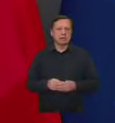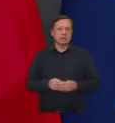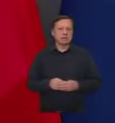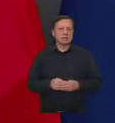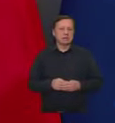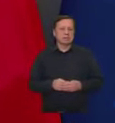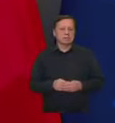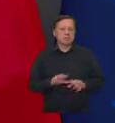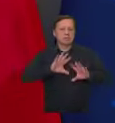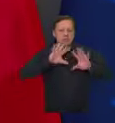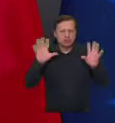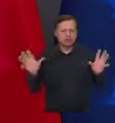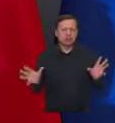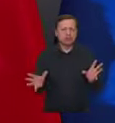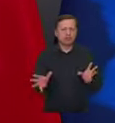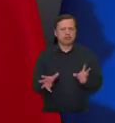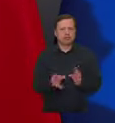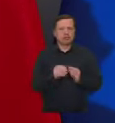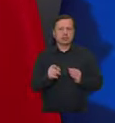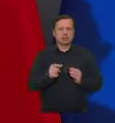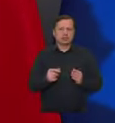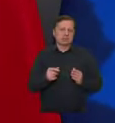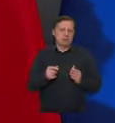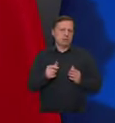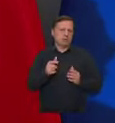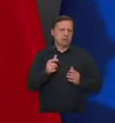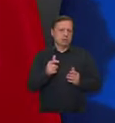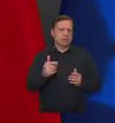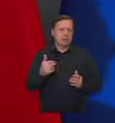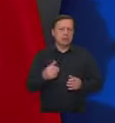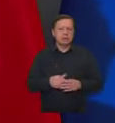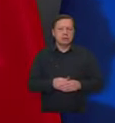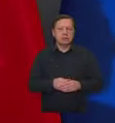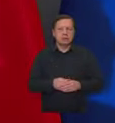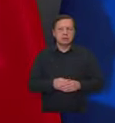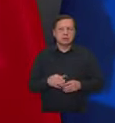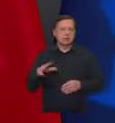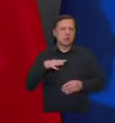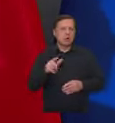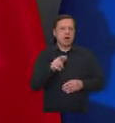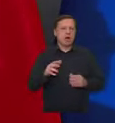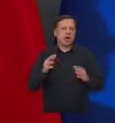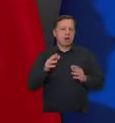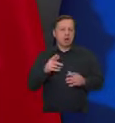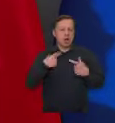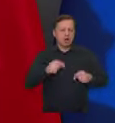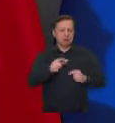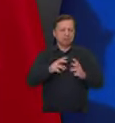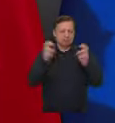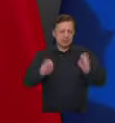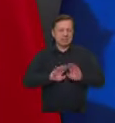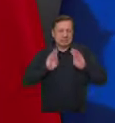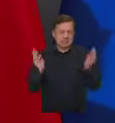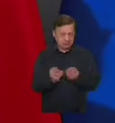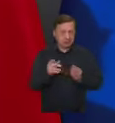wszystkie te środki, które do tej pory miały osoby kierowane na kwarantannę przez służby